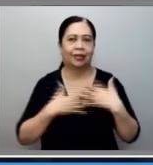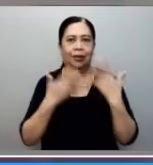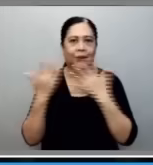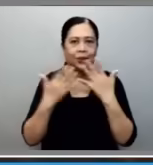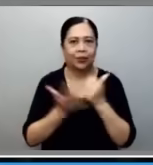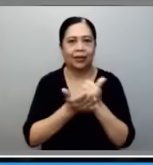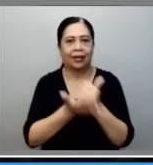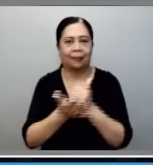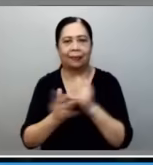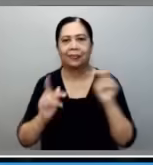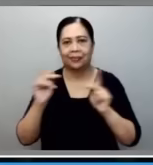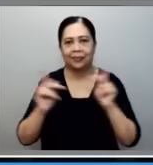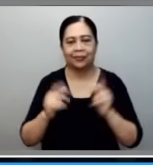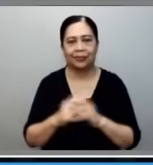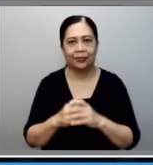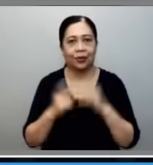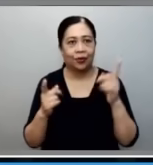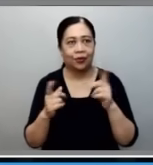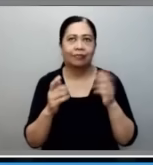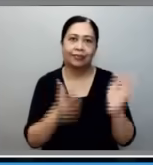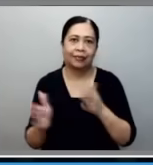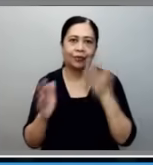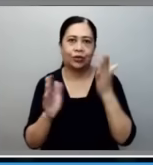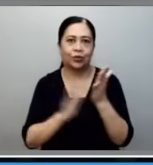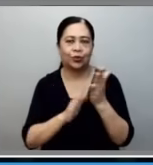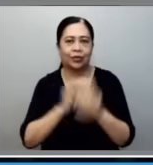tao. Maayos sa mga pag-prepare para sa school year 2023.